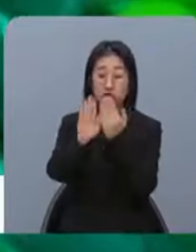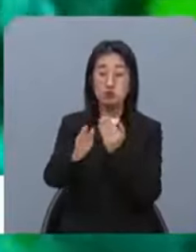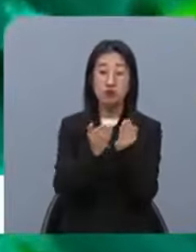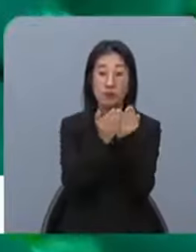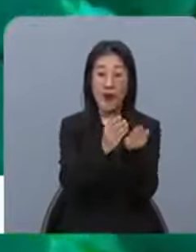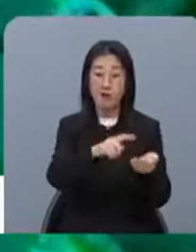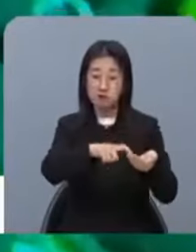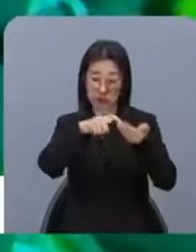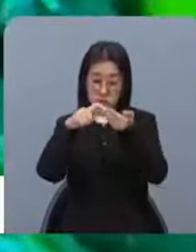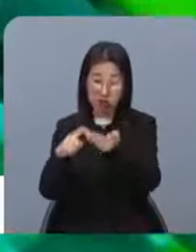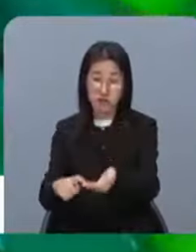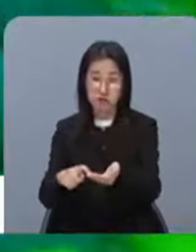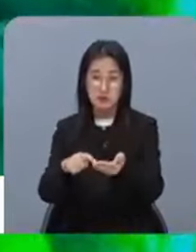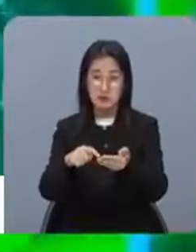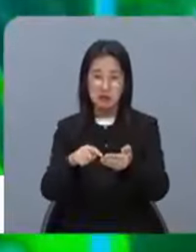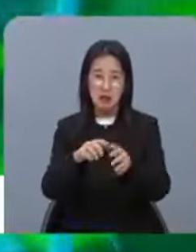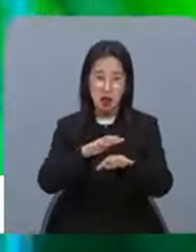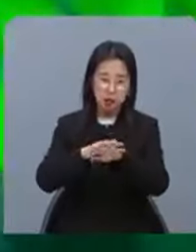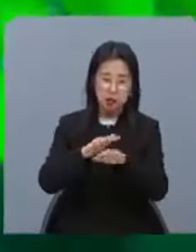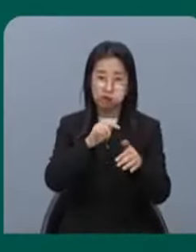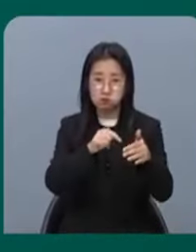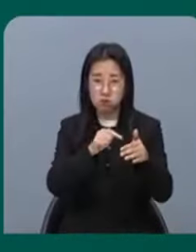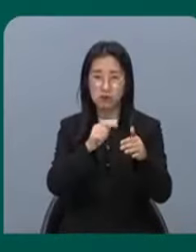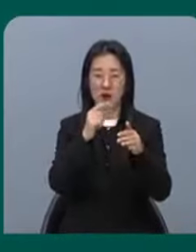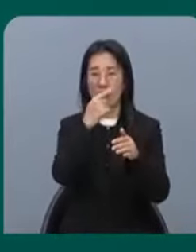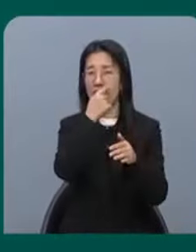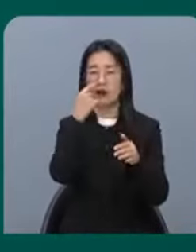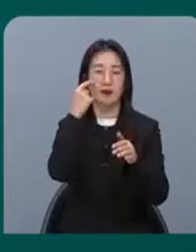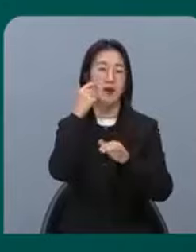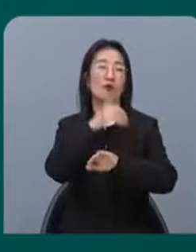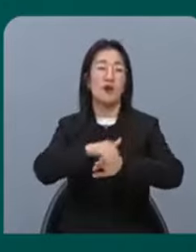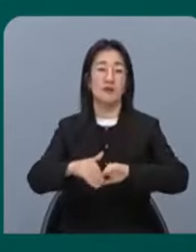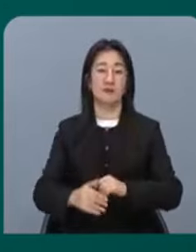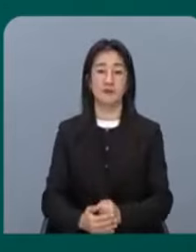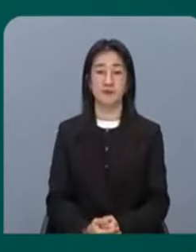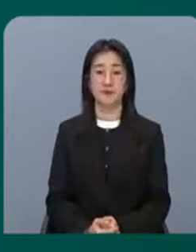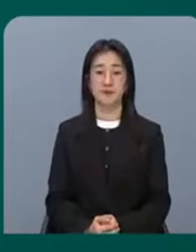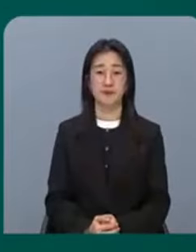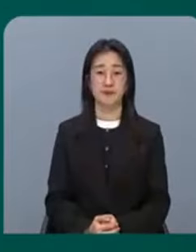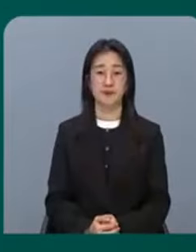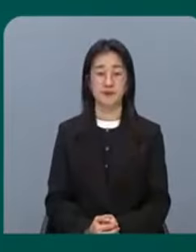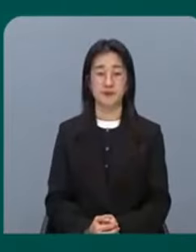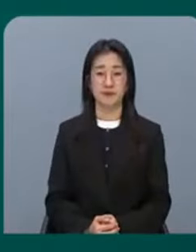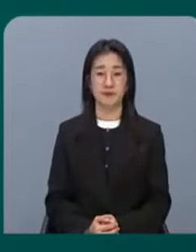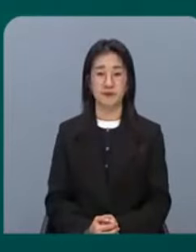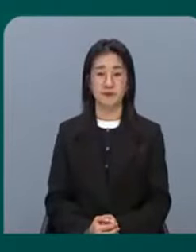뒤 구조적 결함 등도 살펴볼 계획입니다. KBS 뉴스 안서연입니다.